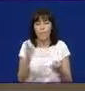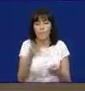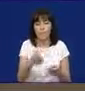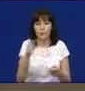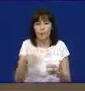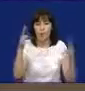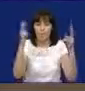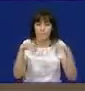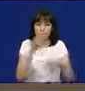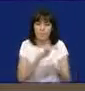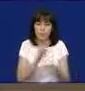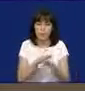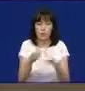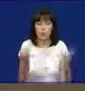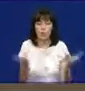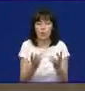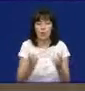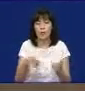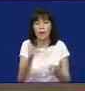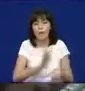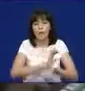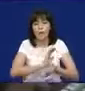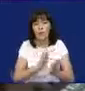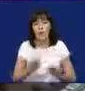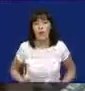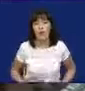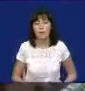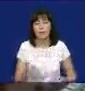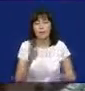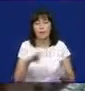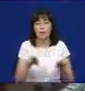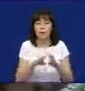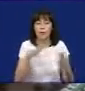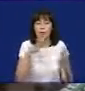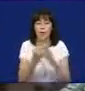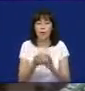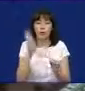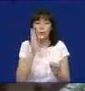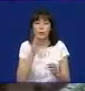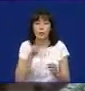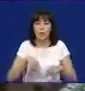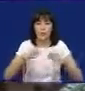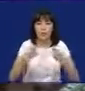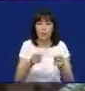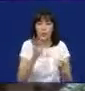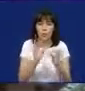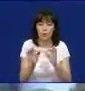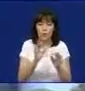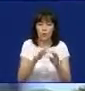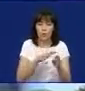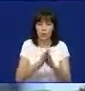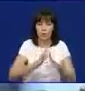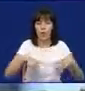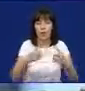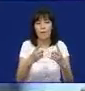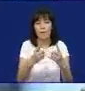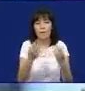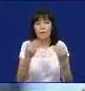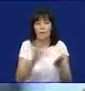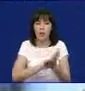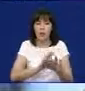барлау жұмыстарын жүргізу қажет. Халқы тығыз қоныстанған егіншілікке бейімделген өңірде су көздерін пайдаланудың тиімді жүйесін қалыптастырып,